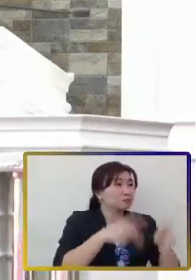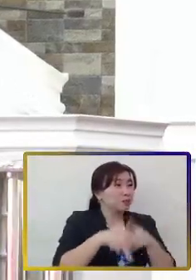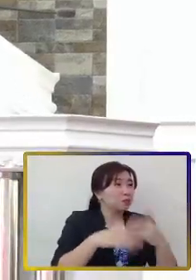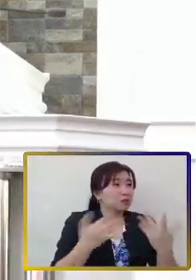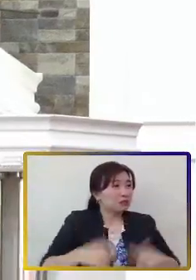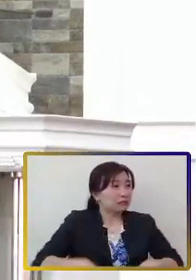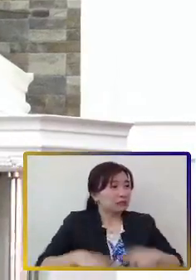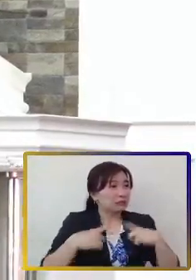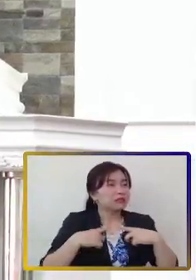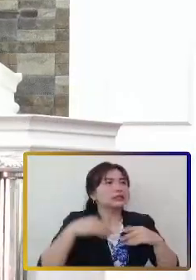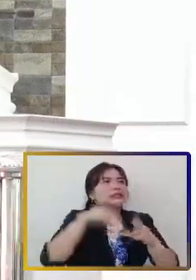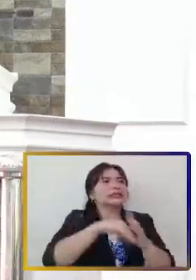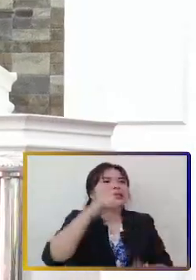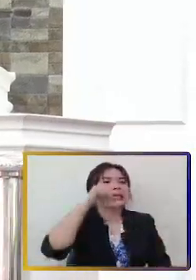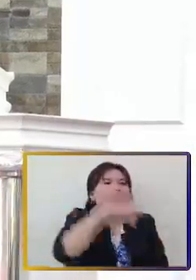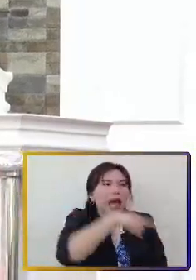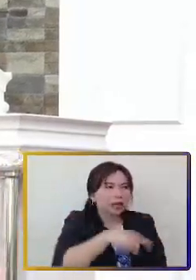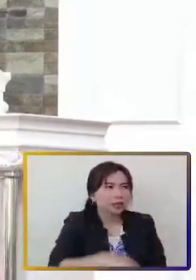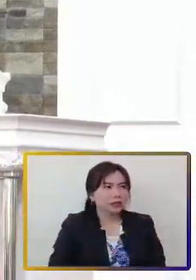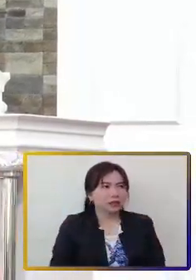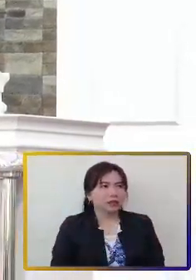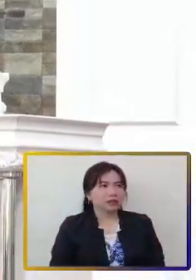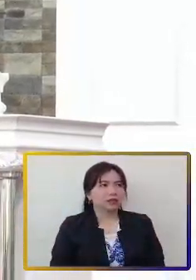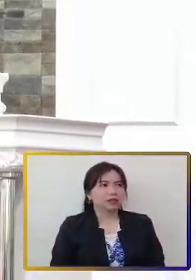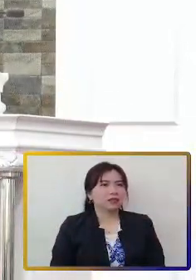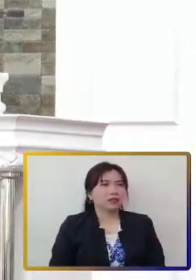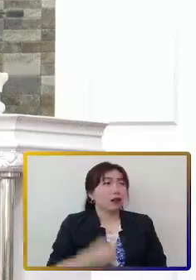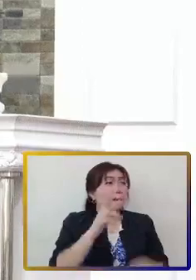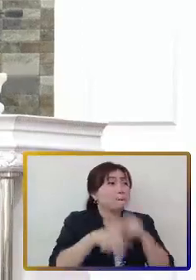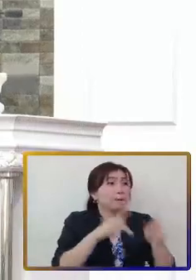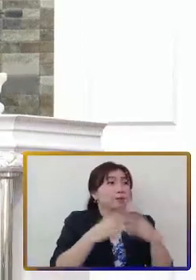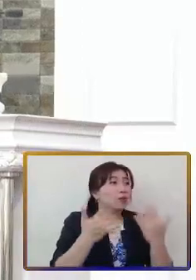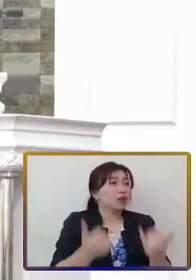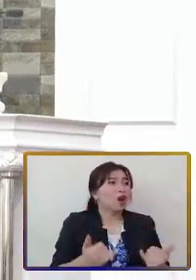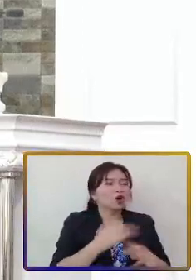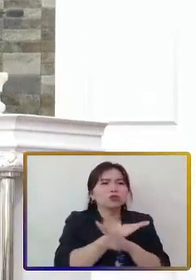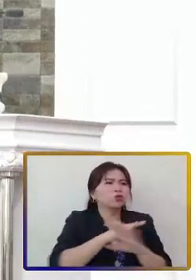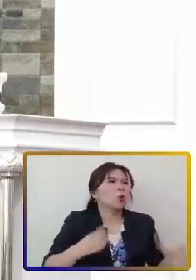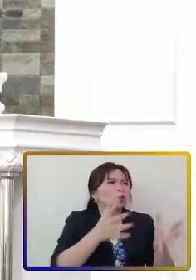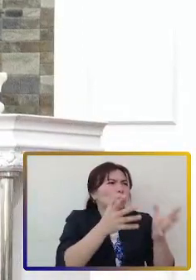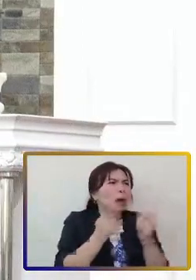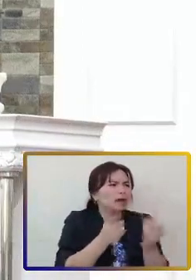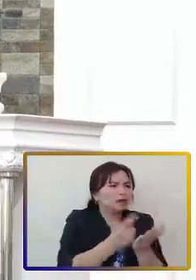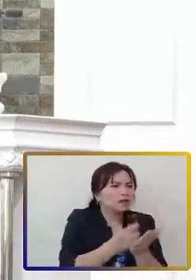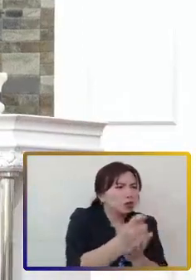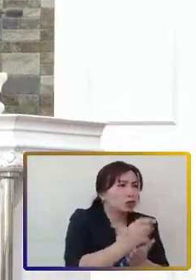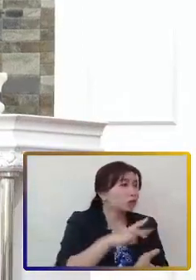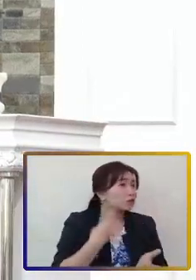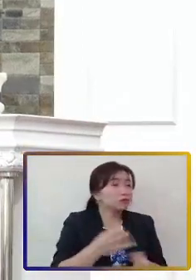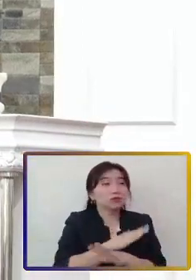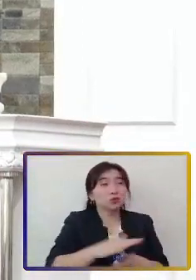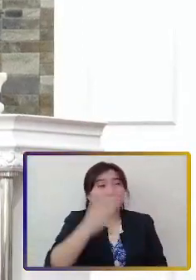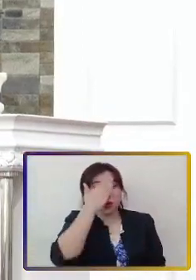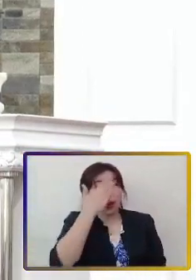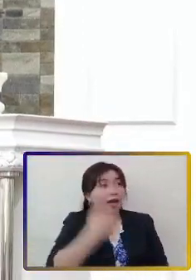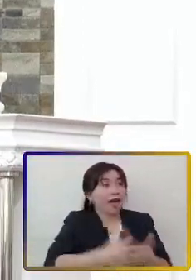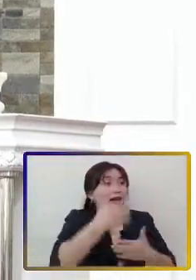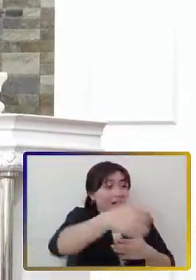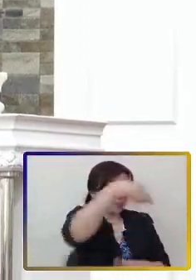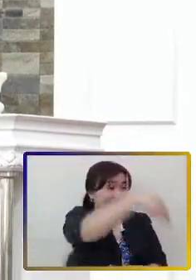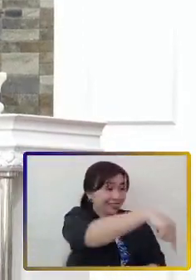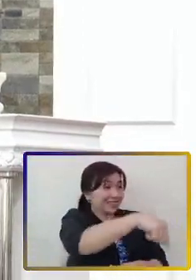kasinungalingan imbis na harapin yung katotohanan na hindi mo alam After this service Hindi natin alam kung buhay tayo